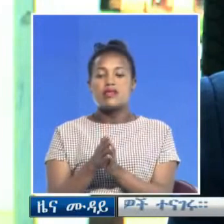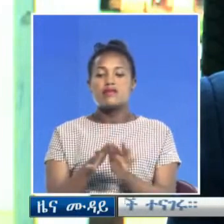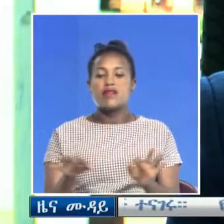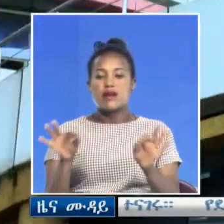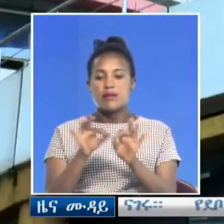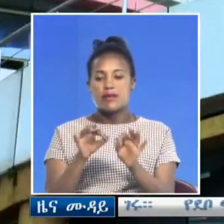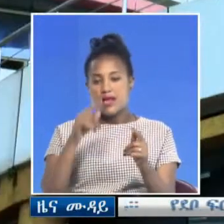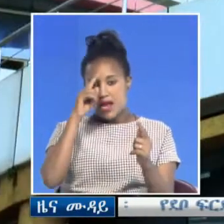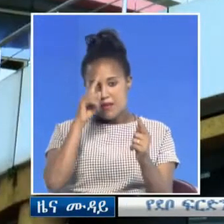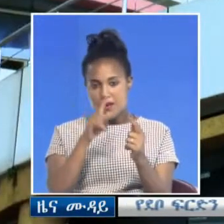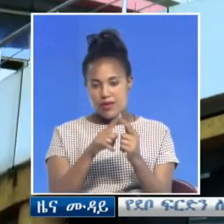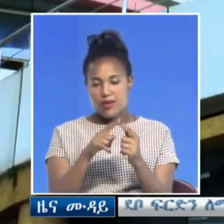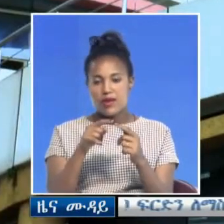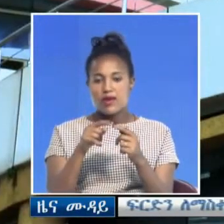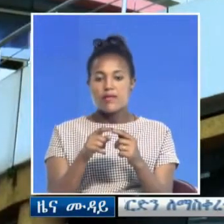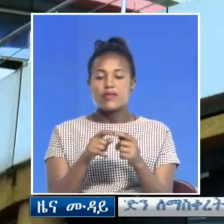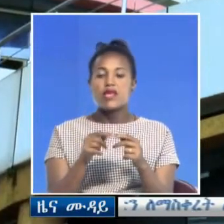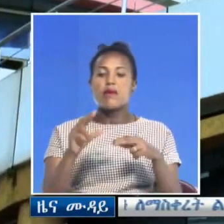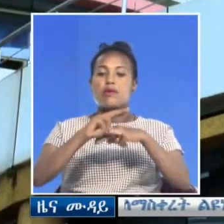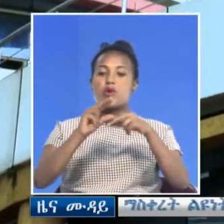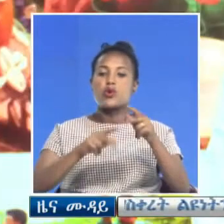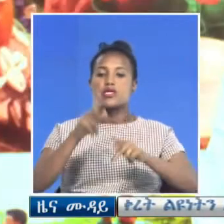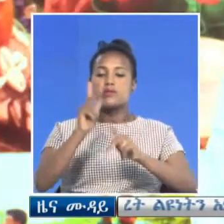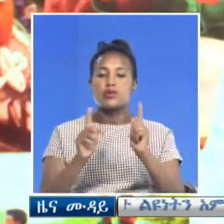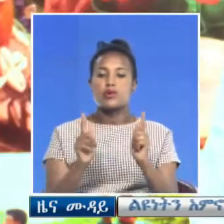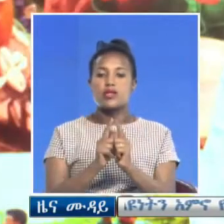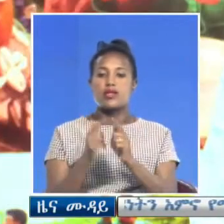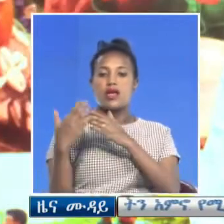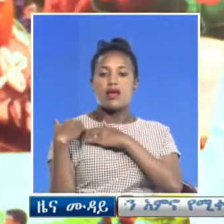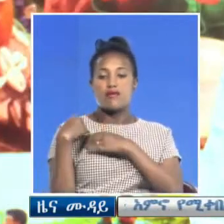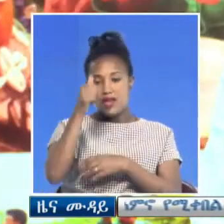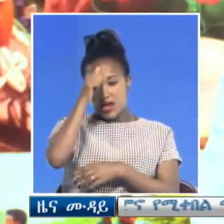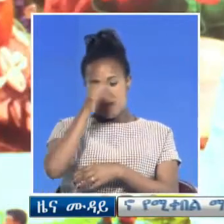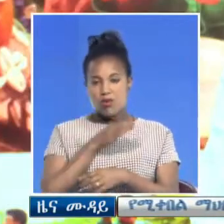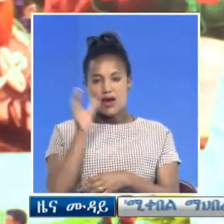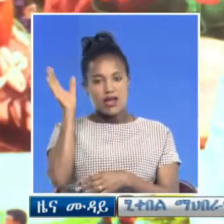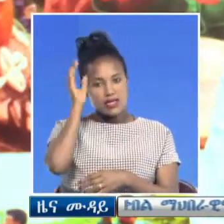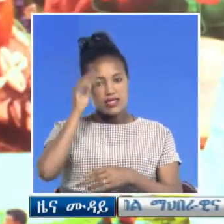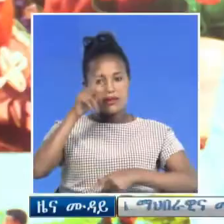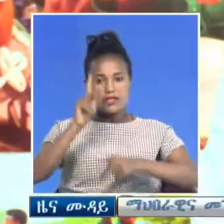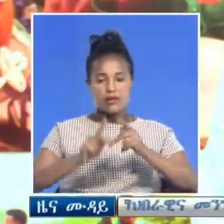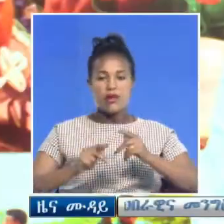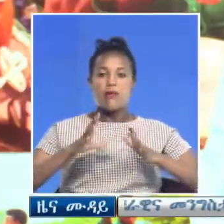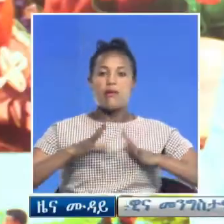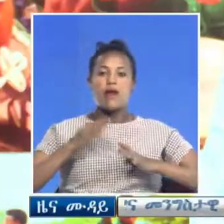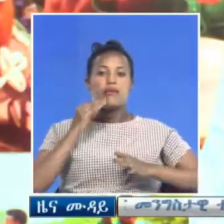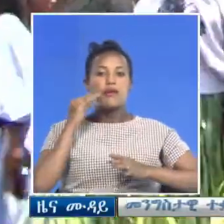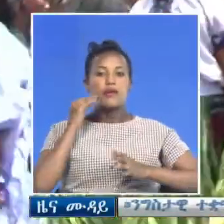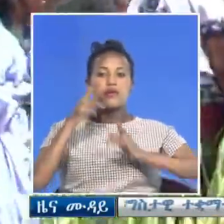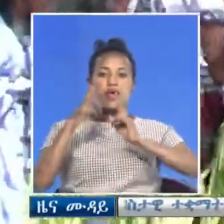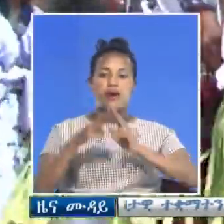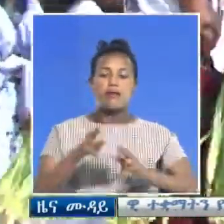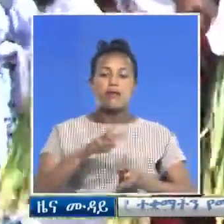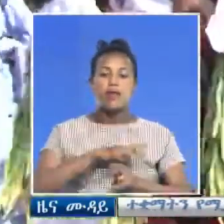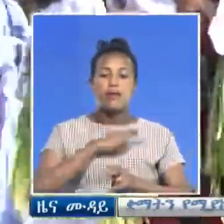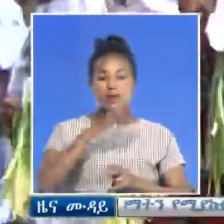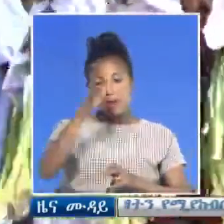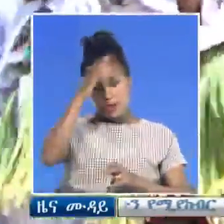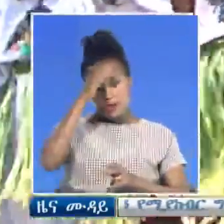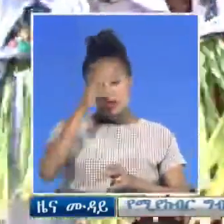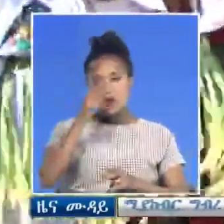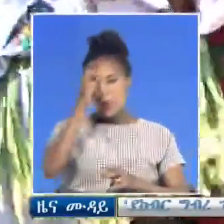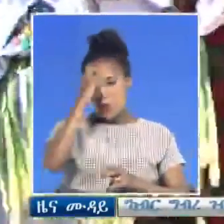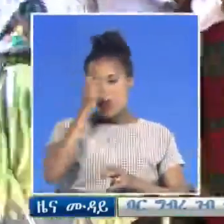አንደኛው ዓላማ ይሄ ነው። የቢሮው ህዝብ ግንኙነት ኃላፊ አቶ ኃይለ ኢየሱስ ፍላቴ ህብረተሰቡ በዓላቱን በቤቱ እንዲያከብር የሃይማኖት አባቶችና